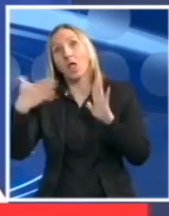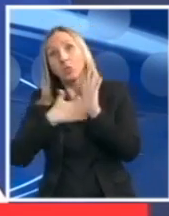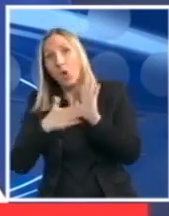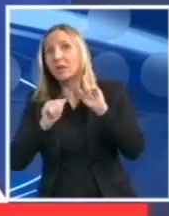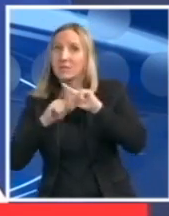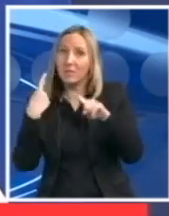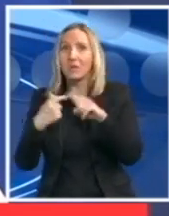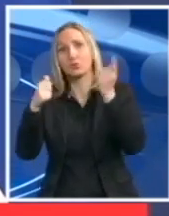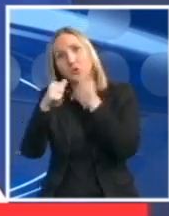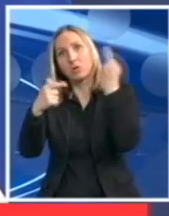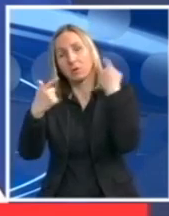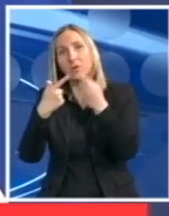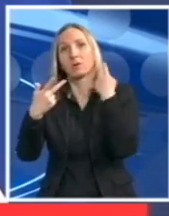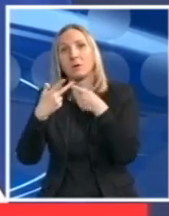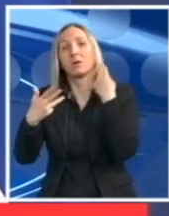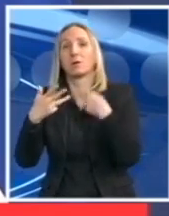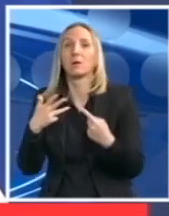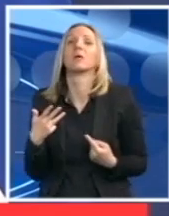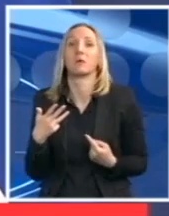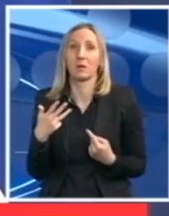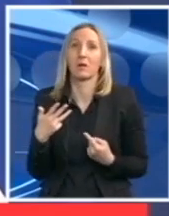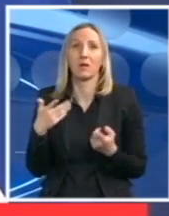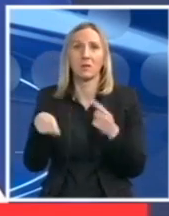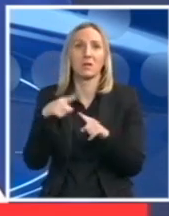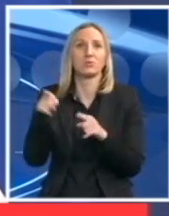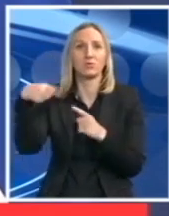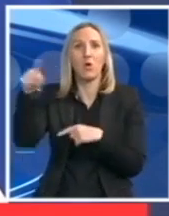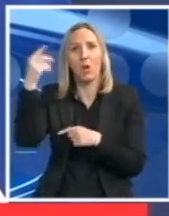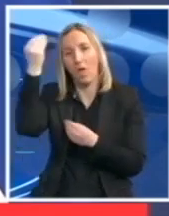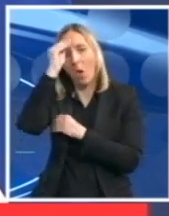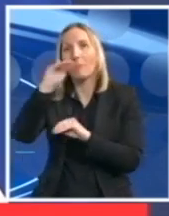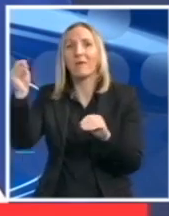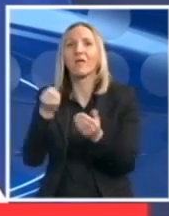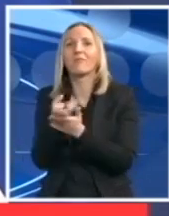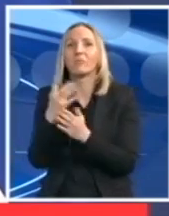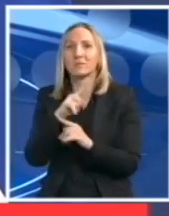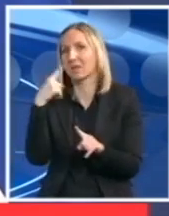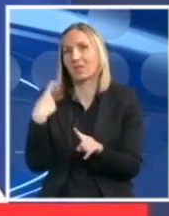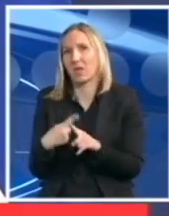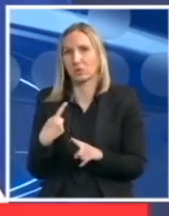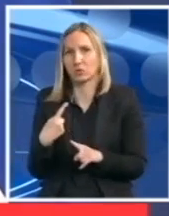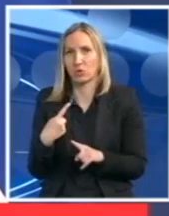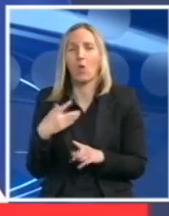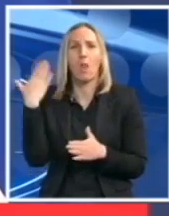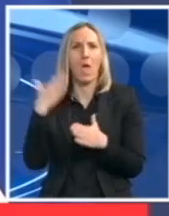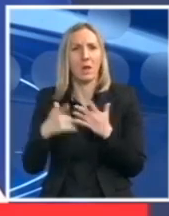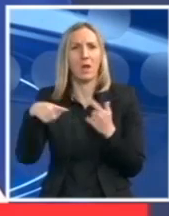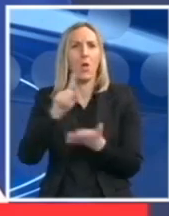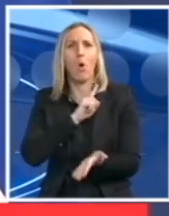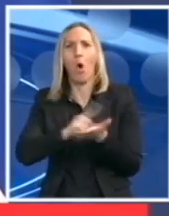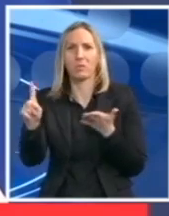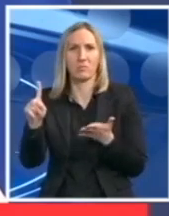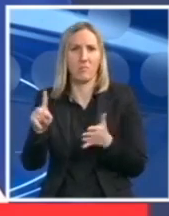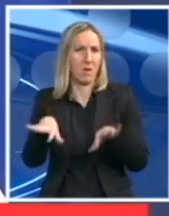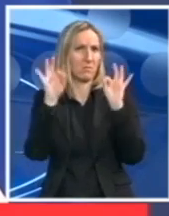dokazivanje da je neko izneo informacije koje apsolutno nisu tačne, što se na kraju krajeva odmah je